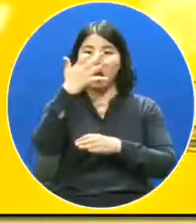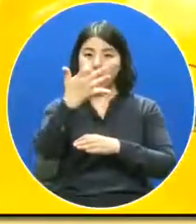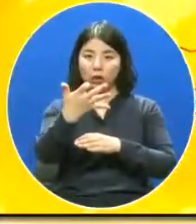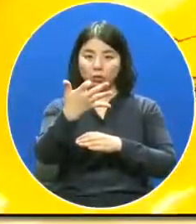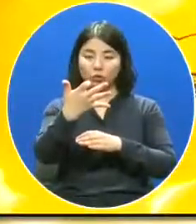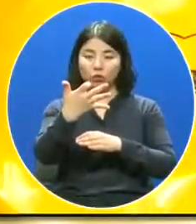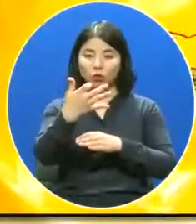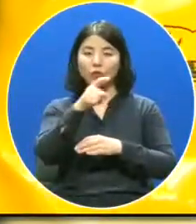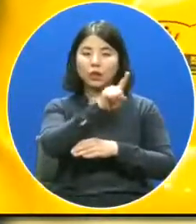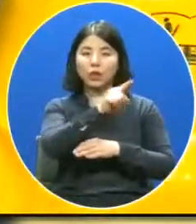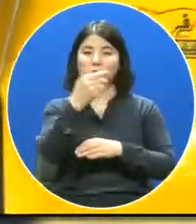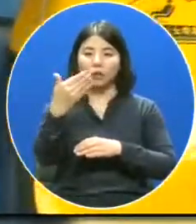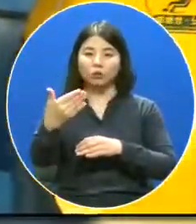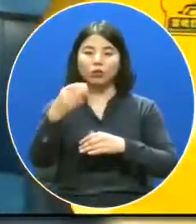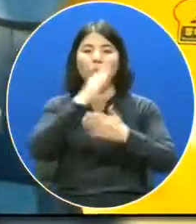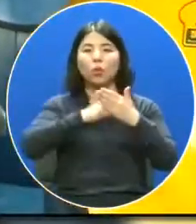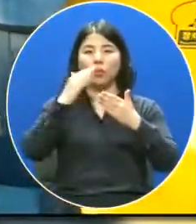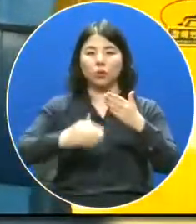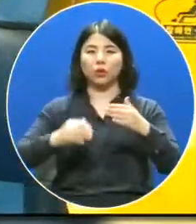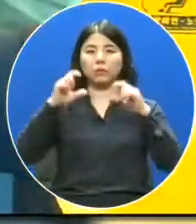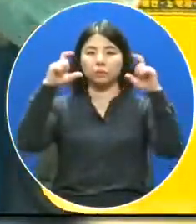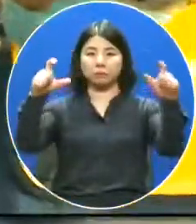발음하는 것이 공식이 된 것입니다.